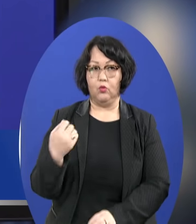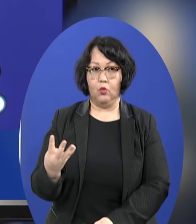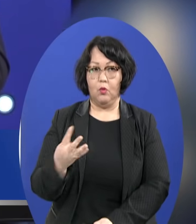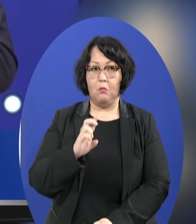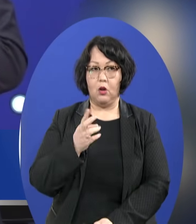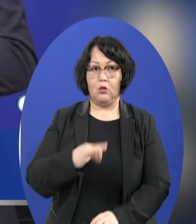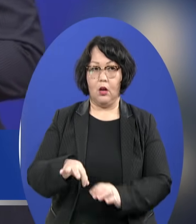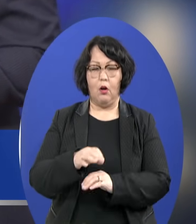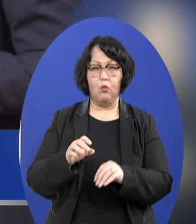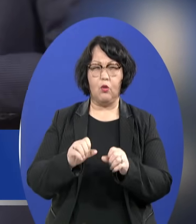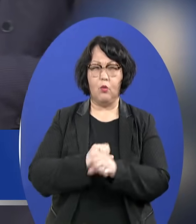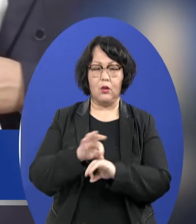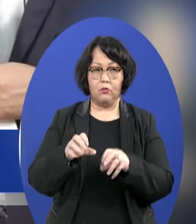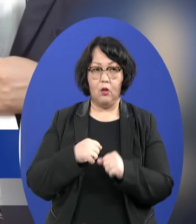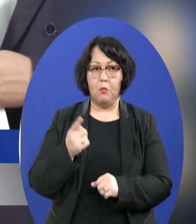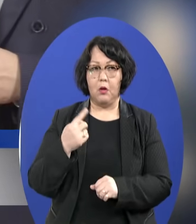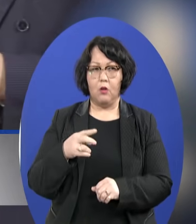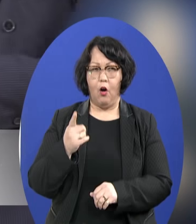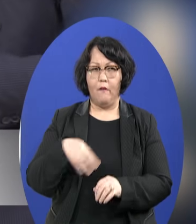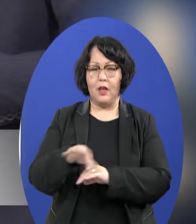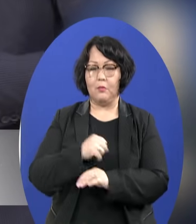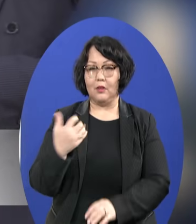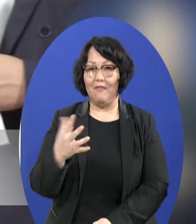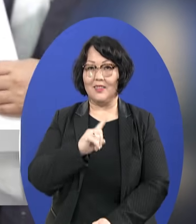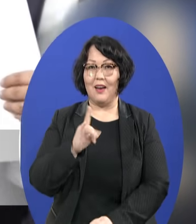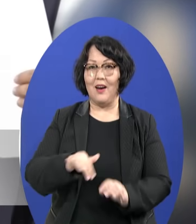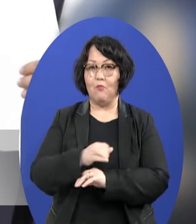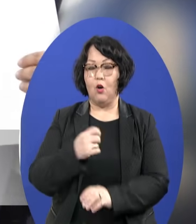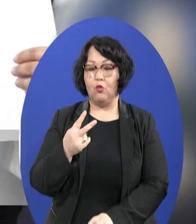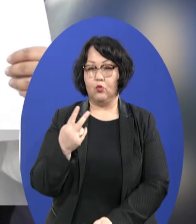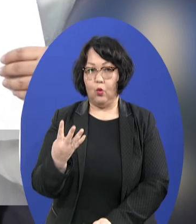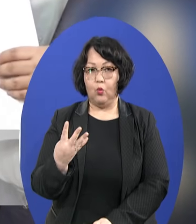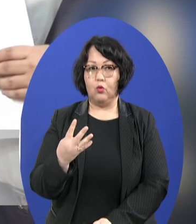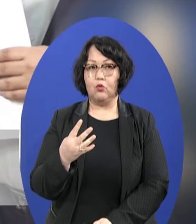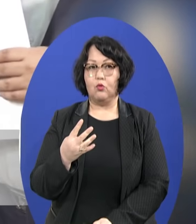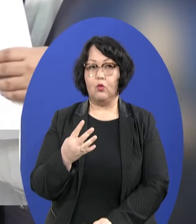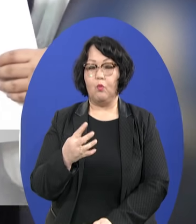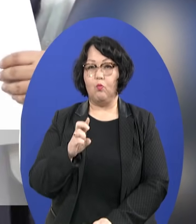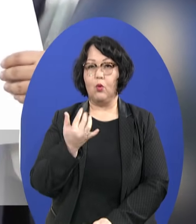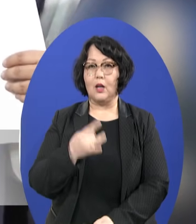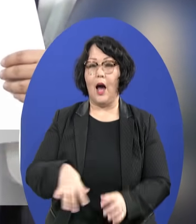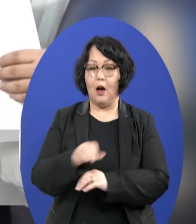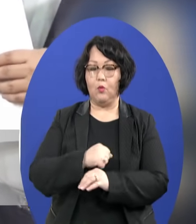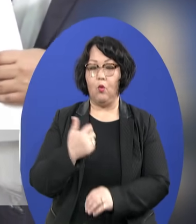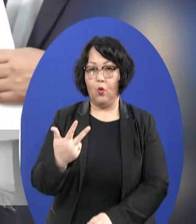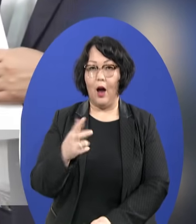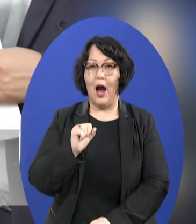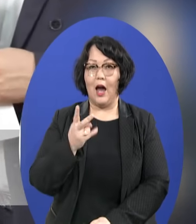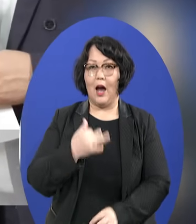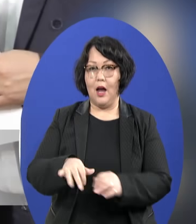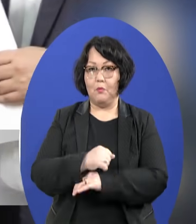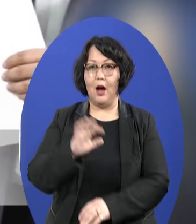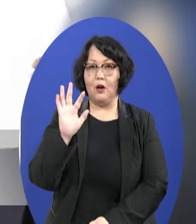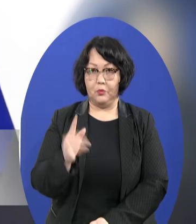1 тохиолдол, Ховд аймагт 5 тохиолдол, Завхан аймагт 24 тохиолдол, Булган аймагт 3 тохиолдол, Арангай аймагт